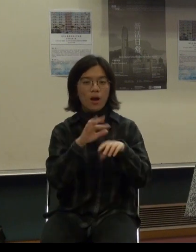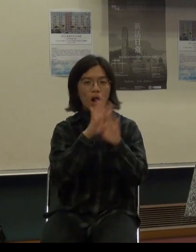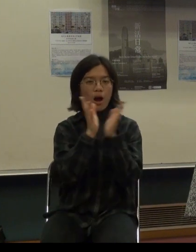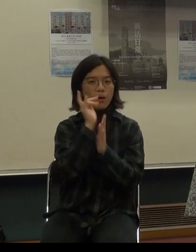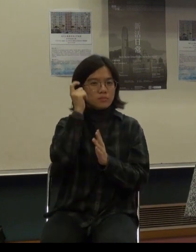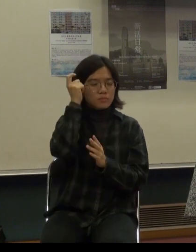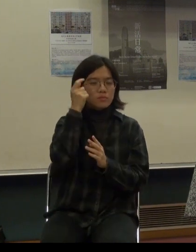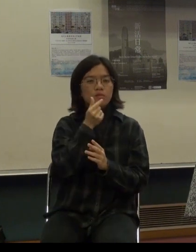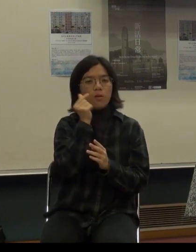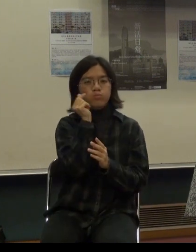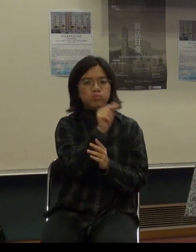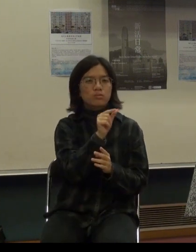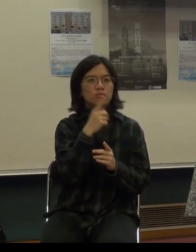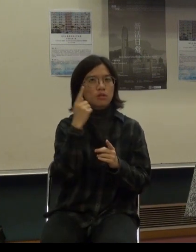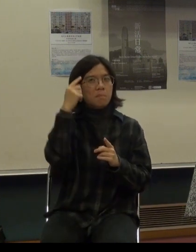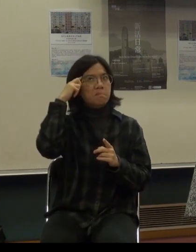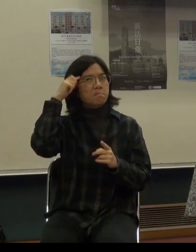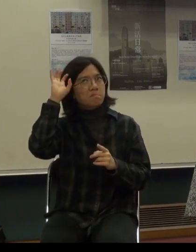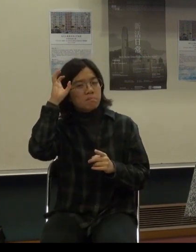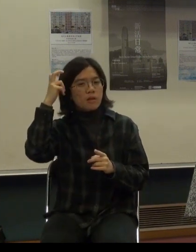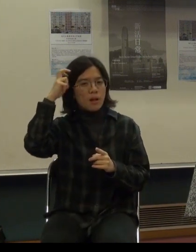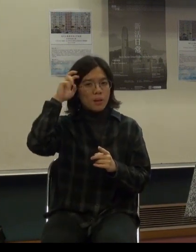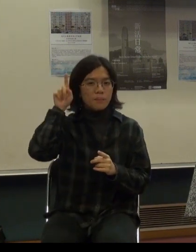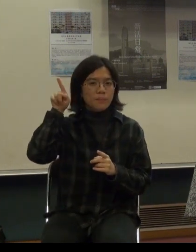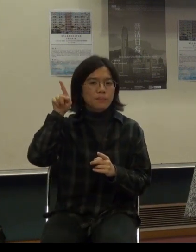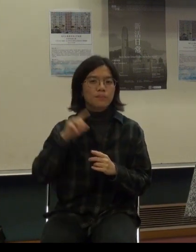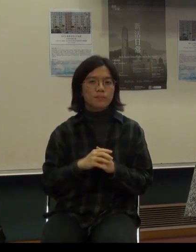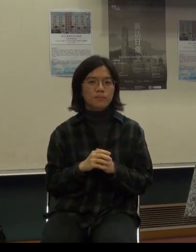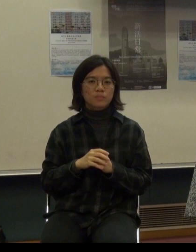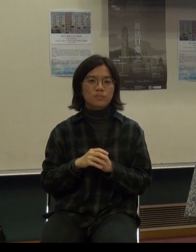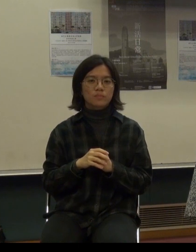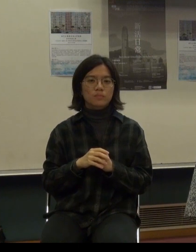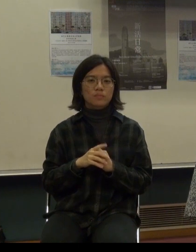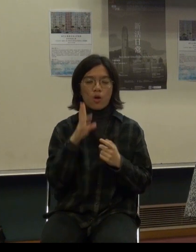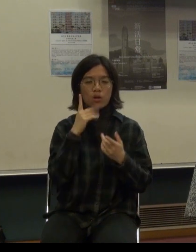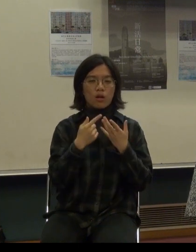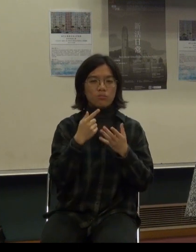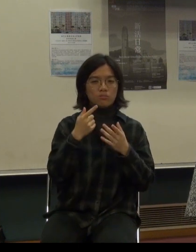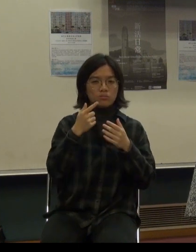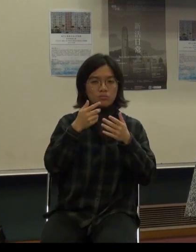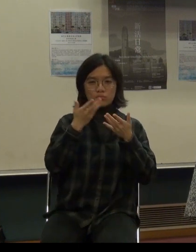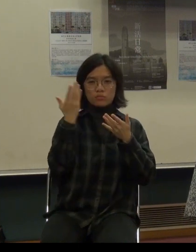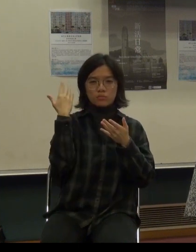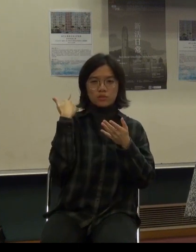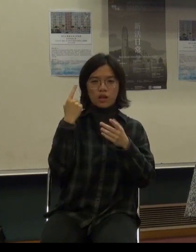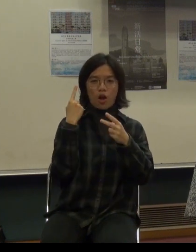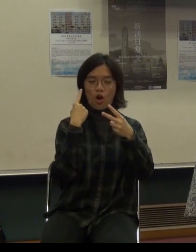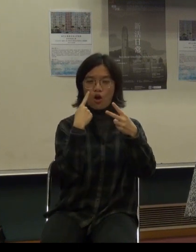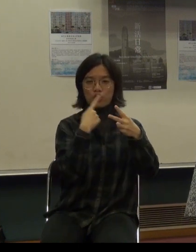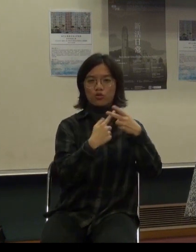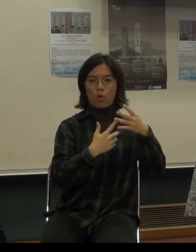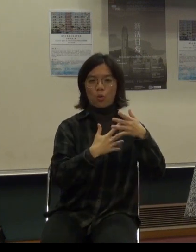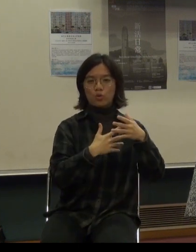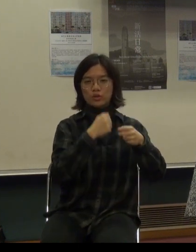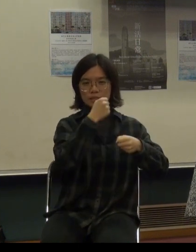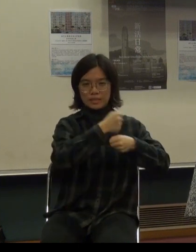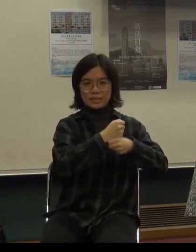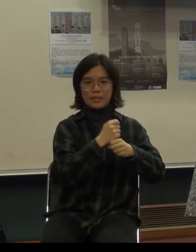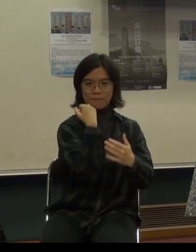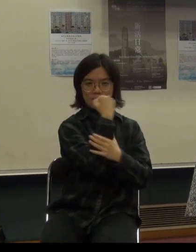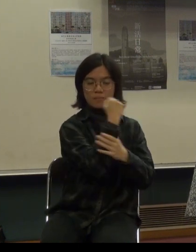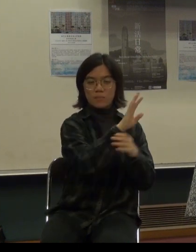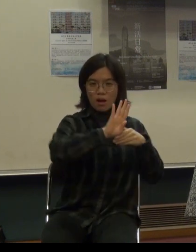來的，所有的主義都是一些想法一些思潮來的，就是說即在啟蒙運動在、工業革命之後呢，當